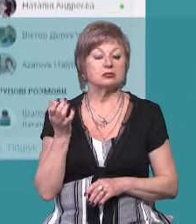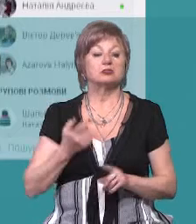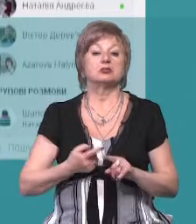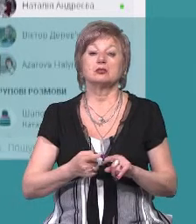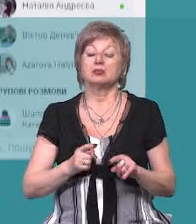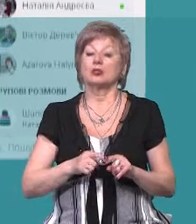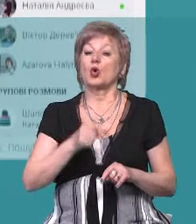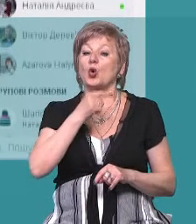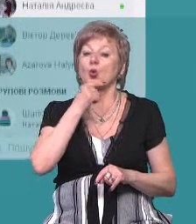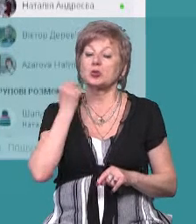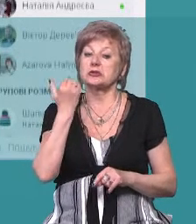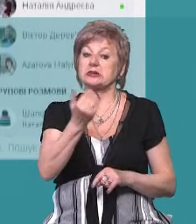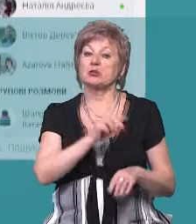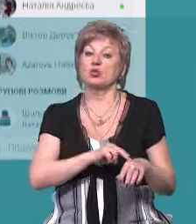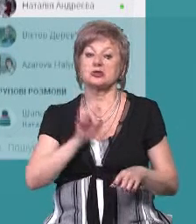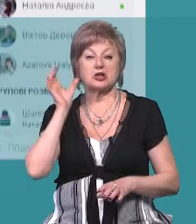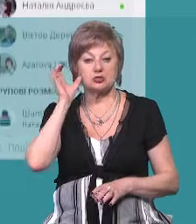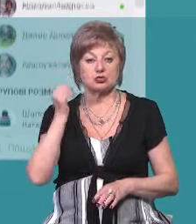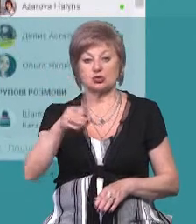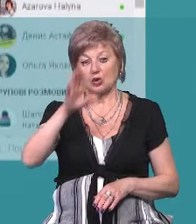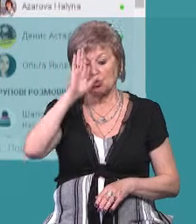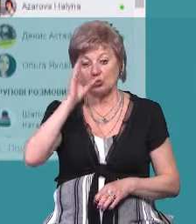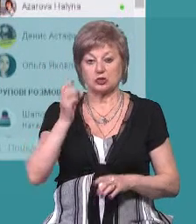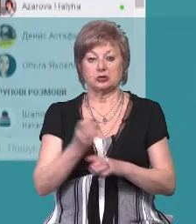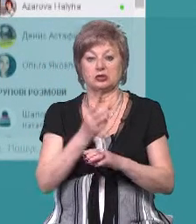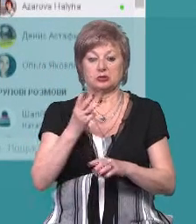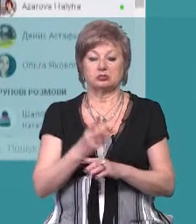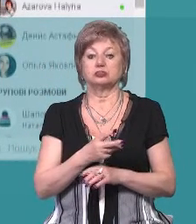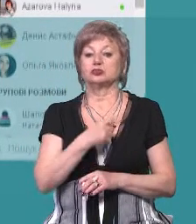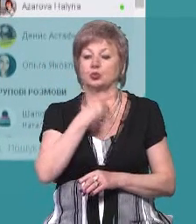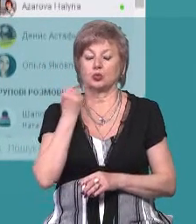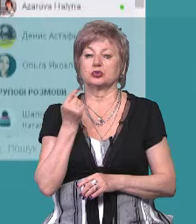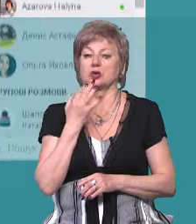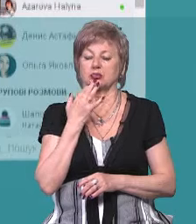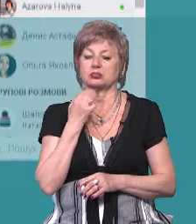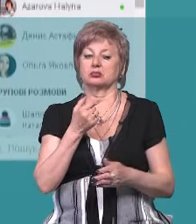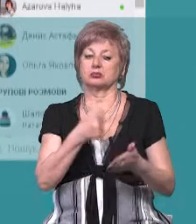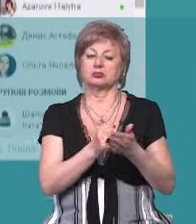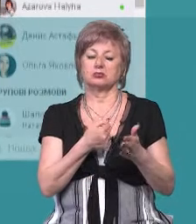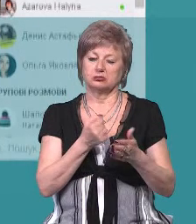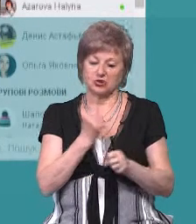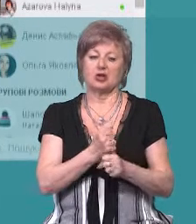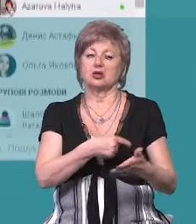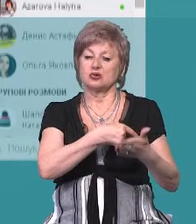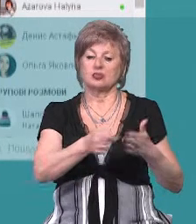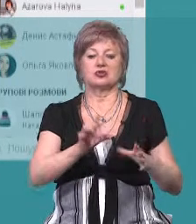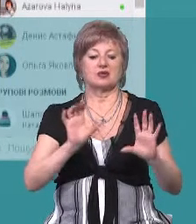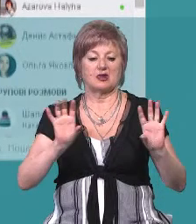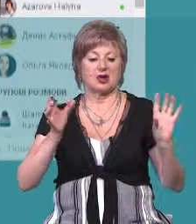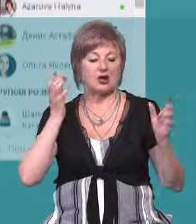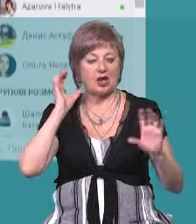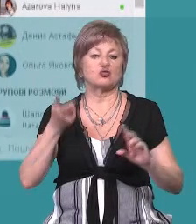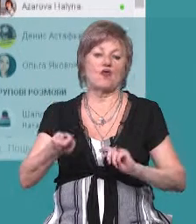Тузлу, російських поліцейських. Мій чоловік тричі робить російську мову, зауваження водієві вимкнути радіо, реакція